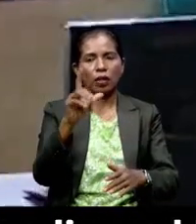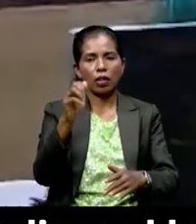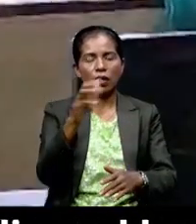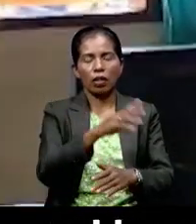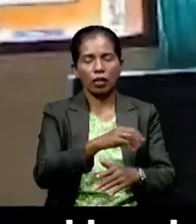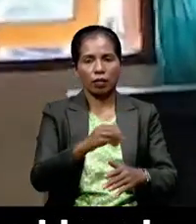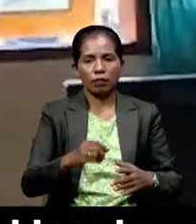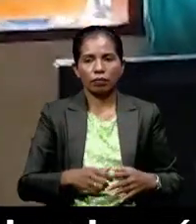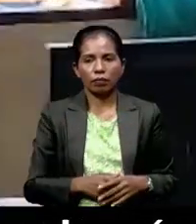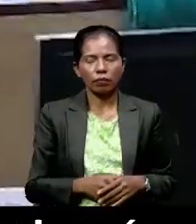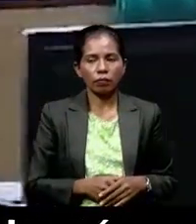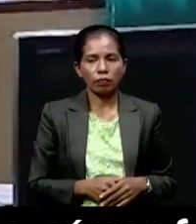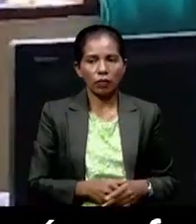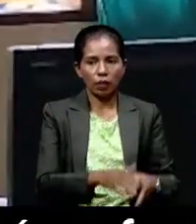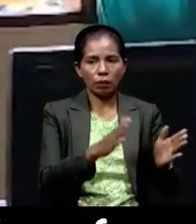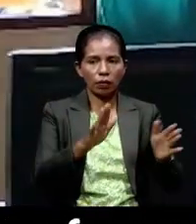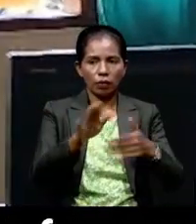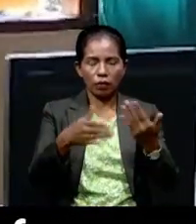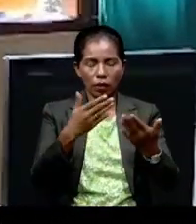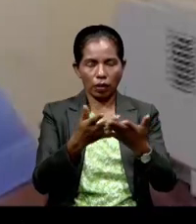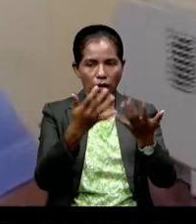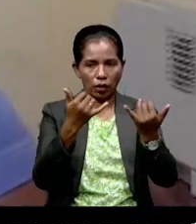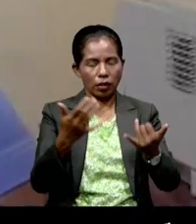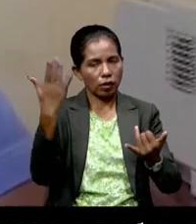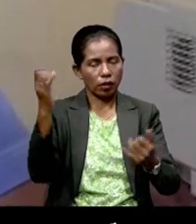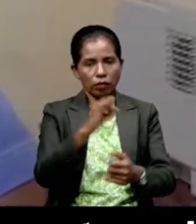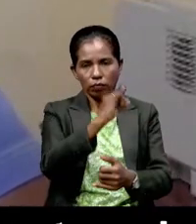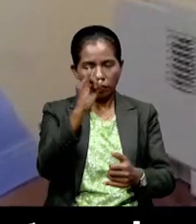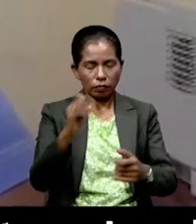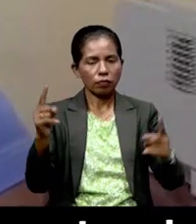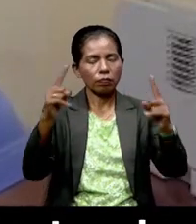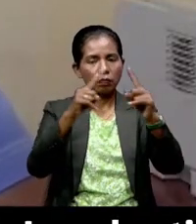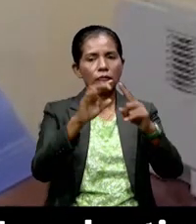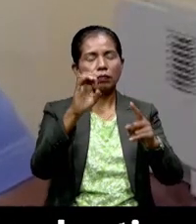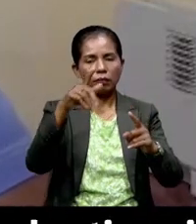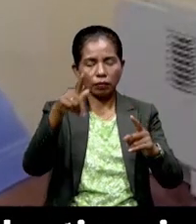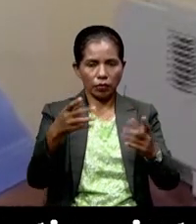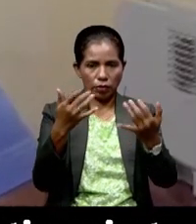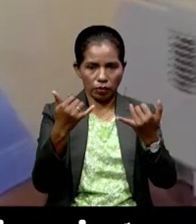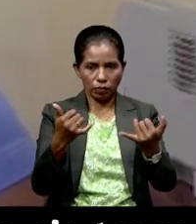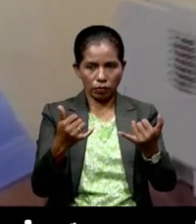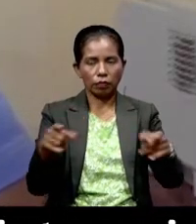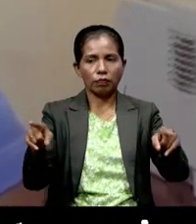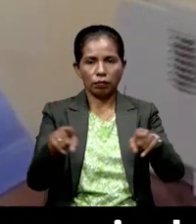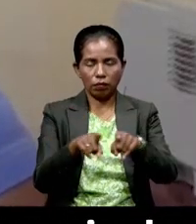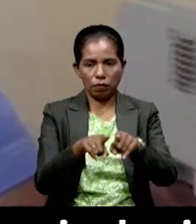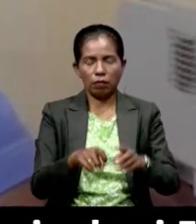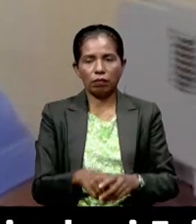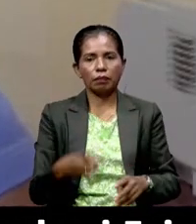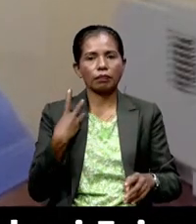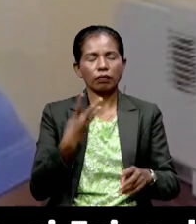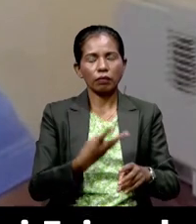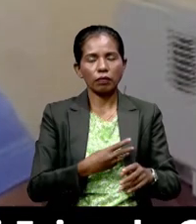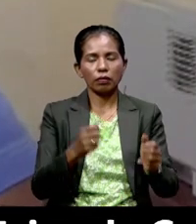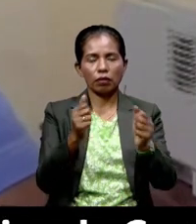fui la lesne. Procesul Tomac, ora s-a dat ghion investisau, ba una MP, agora mos Hanesa, ita o